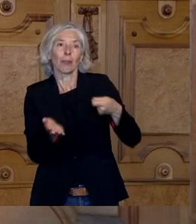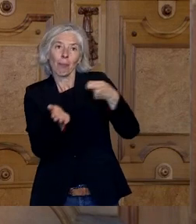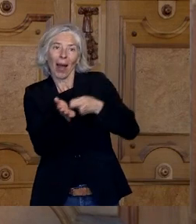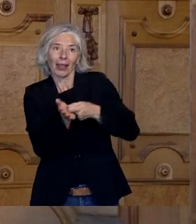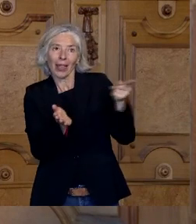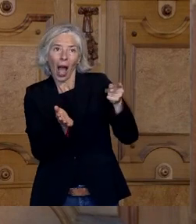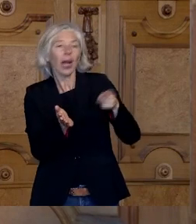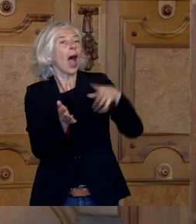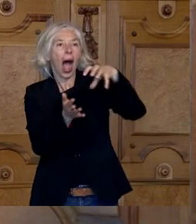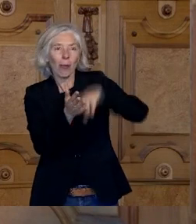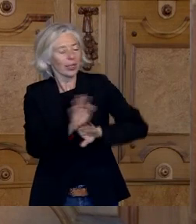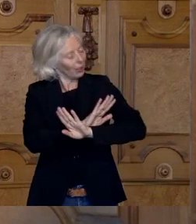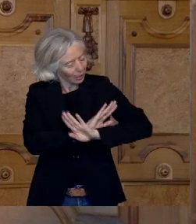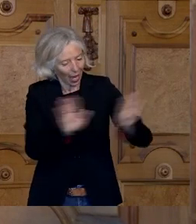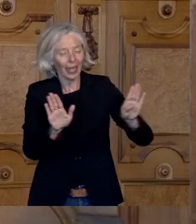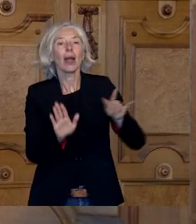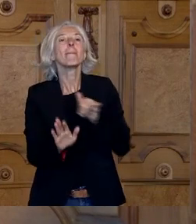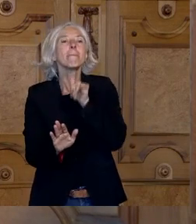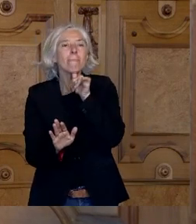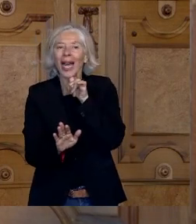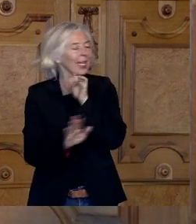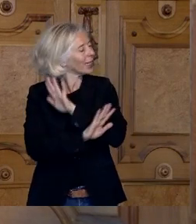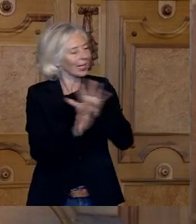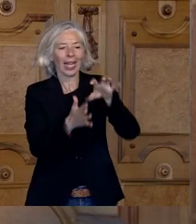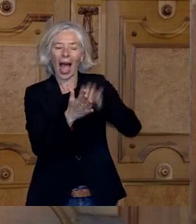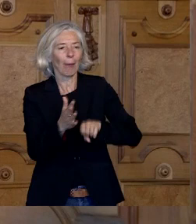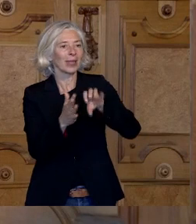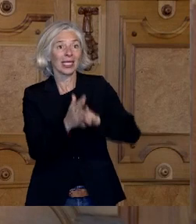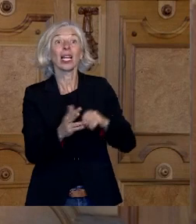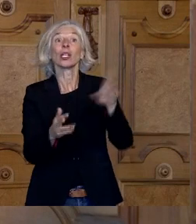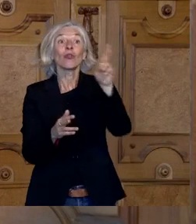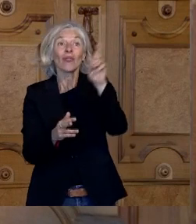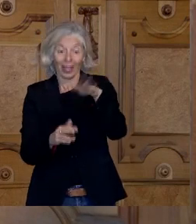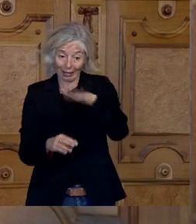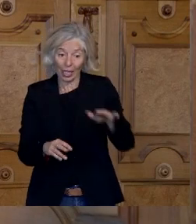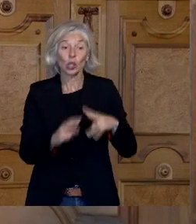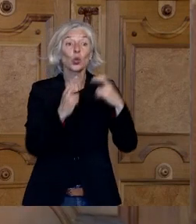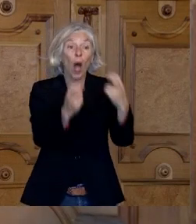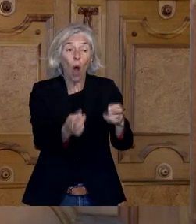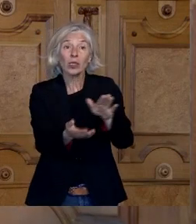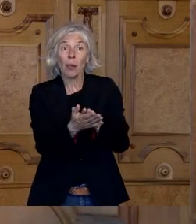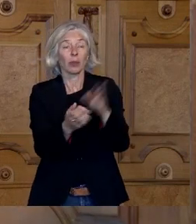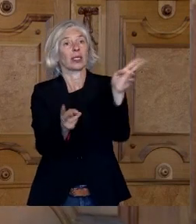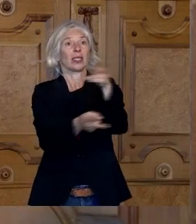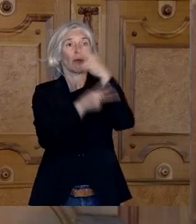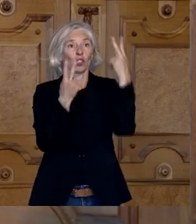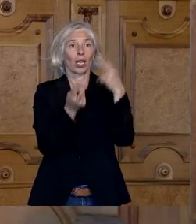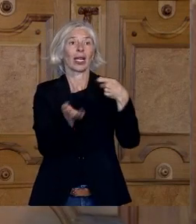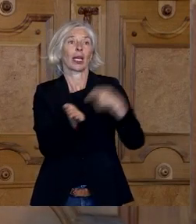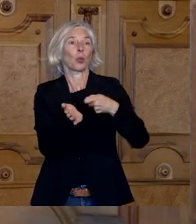jetzt keine städtische Kindertagesbetreuungseinrichtung besuchen, werden natürlich auch keine Gebühren bezahlen